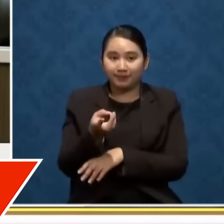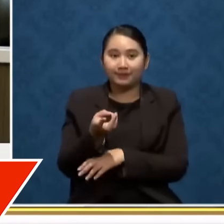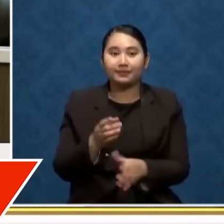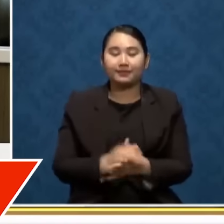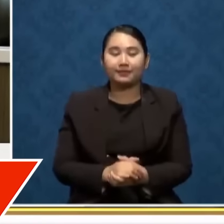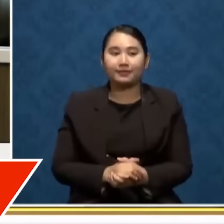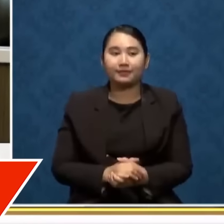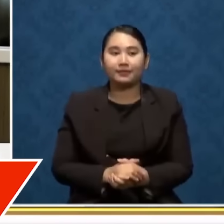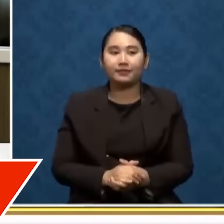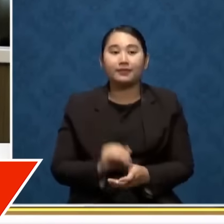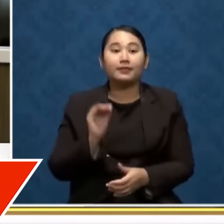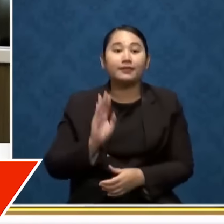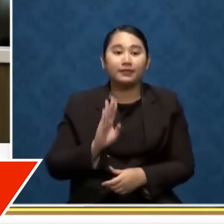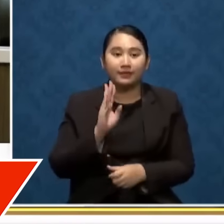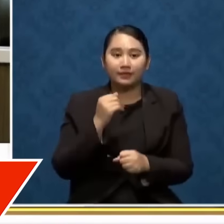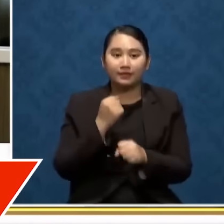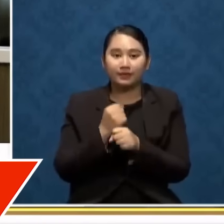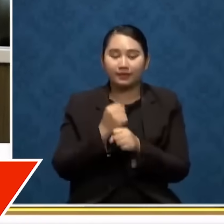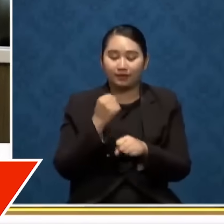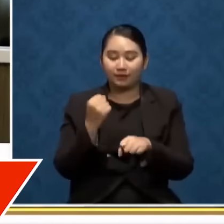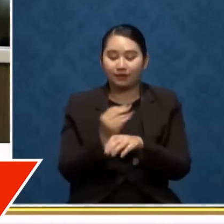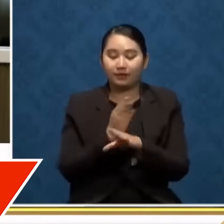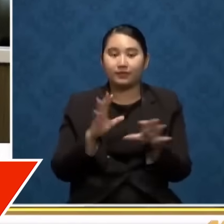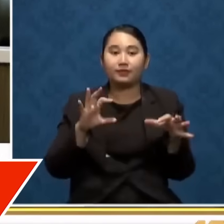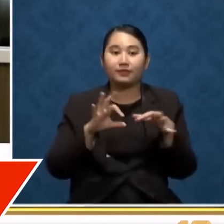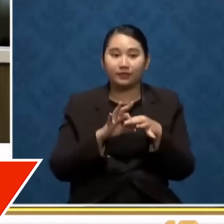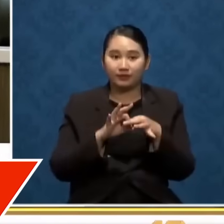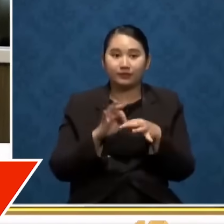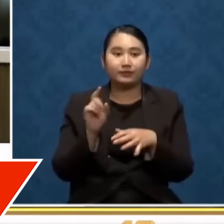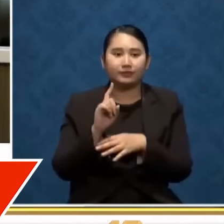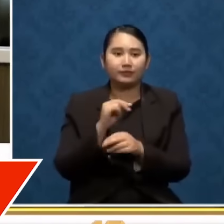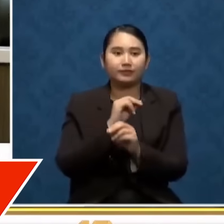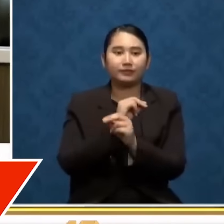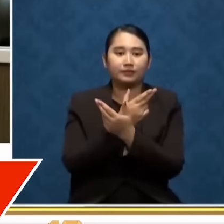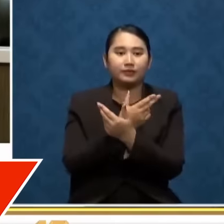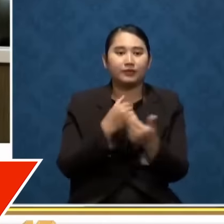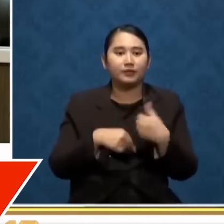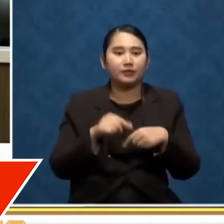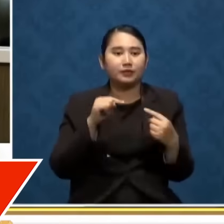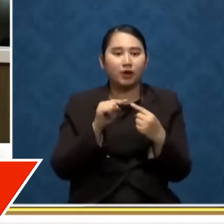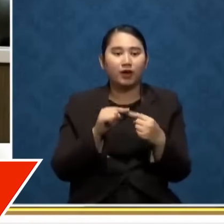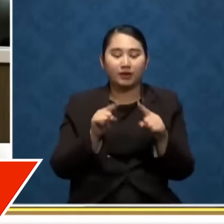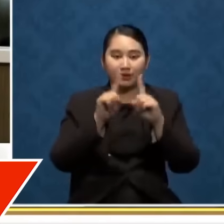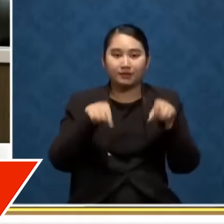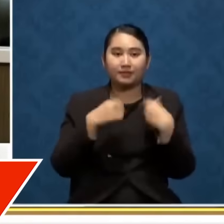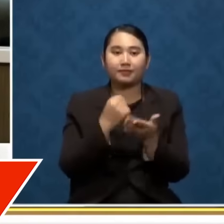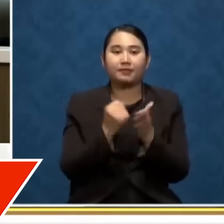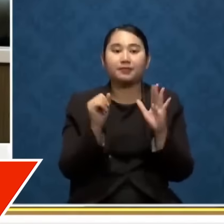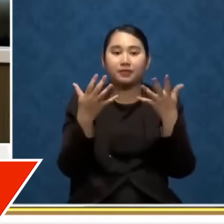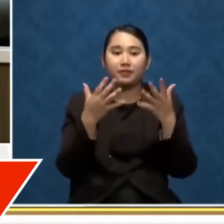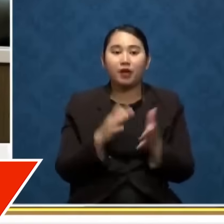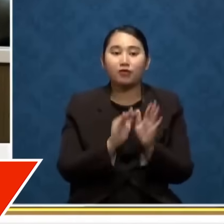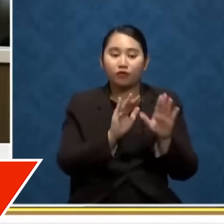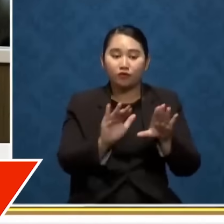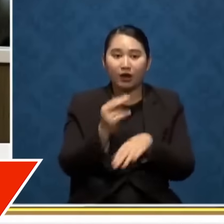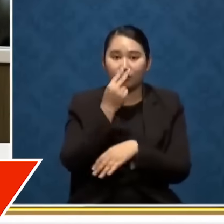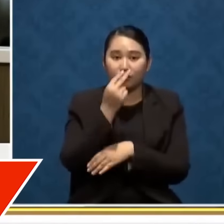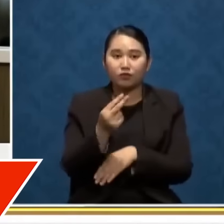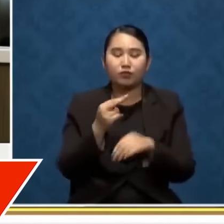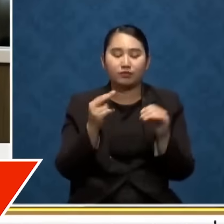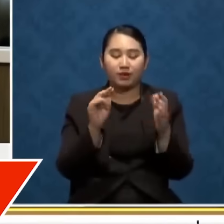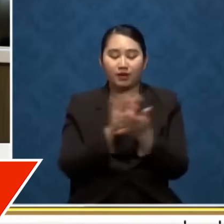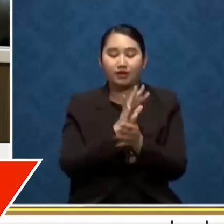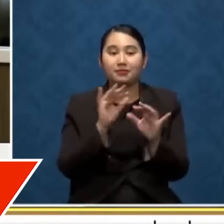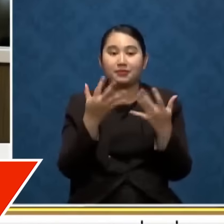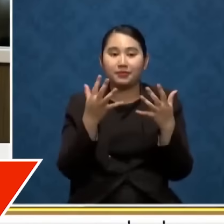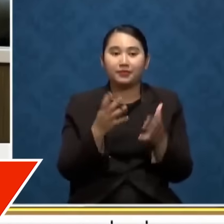ครับบางบริษัทครับที่ทำธุรกิจเกี่ยวกับโทรคมนาคมยังไม่ได้มีเรื่องของใบอนุญาตฝากท่านดูเลยครับว่าบริษัทไหนที่ยังไม่มีใบอนุญาตนะ